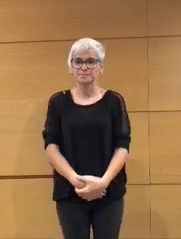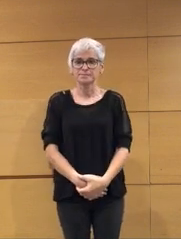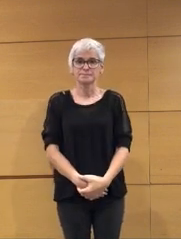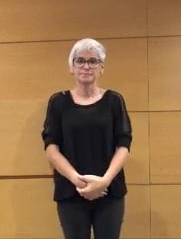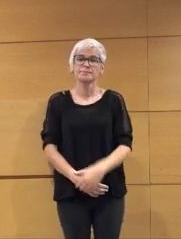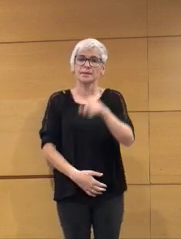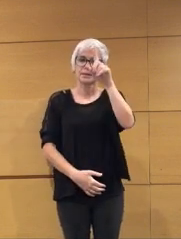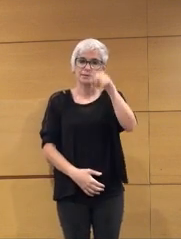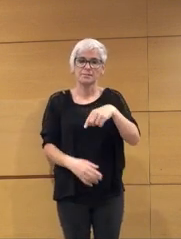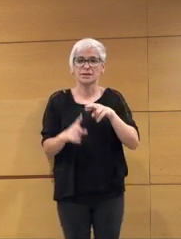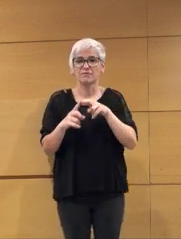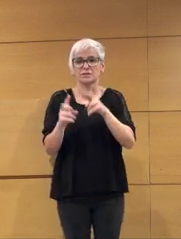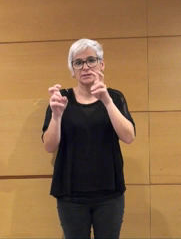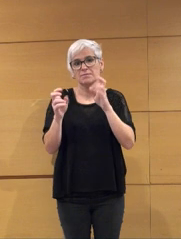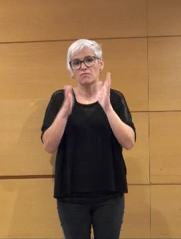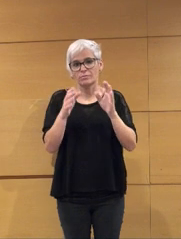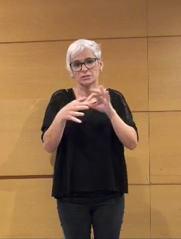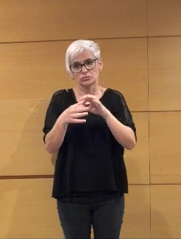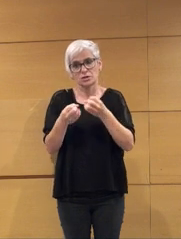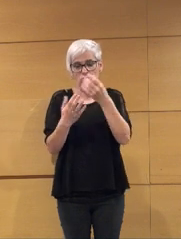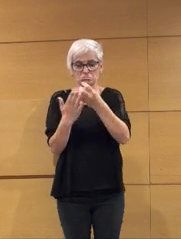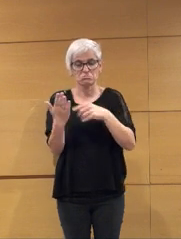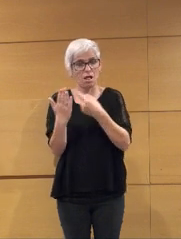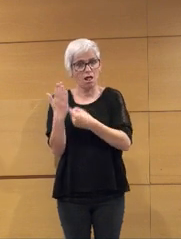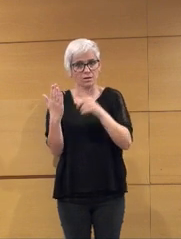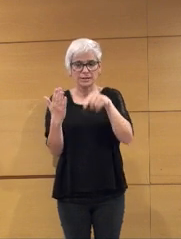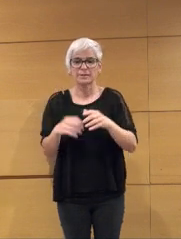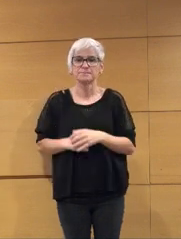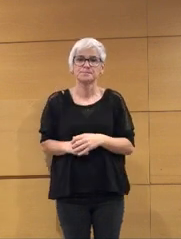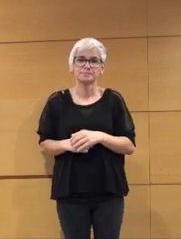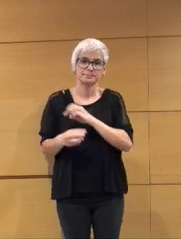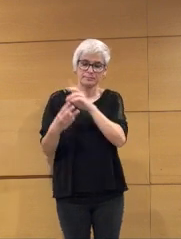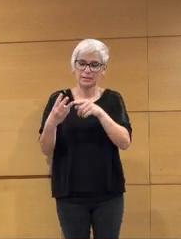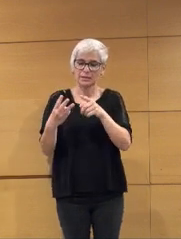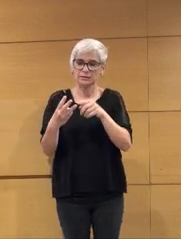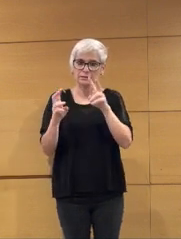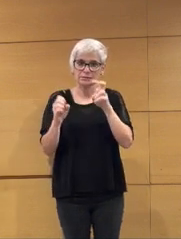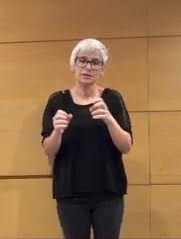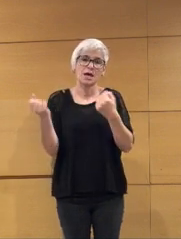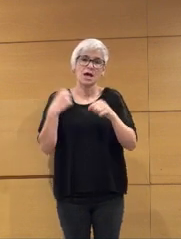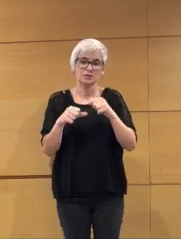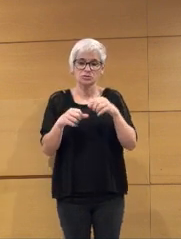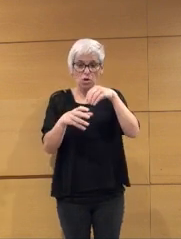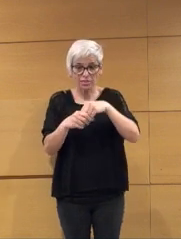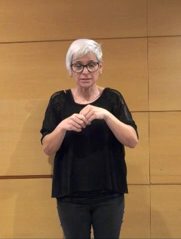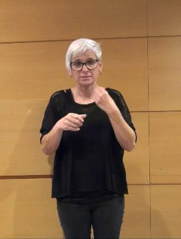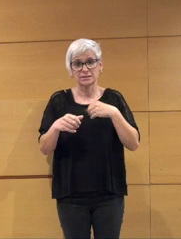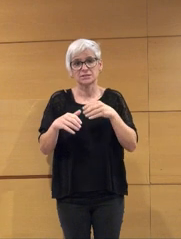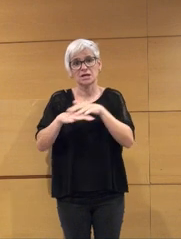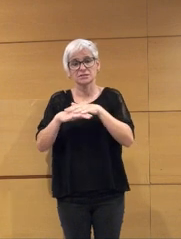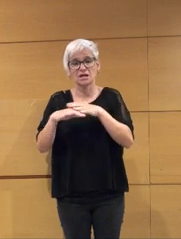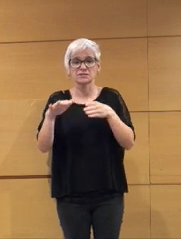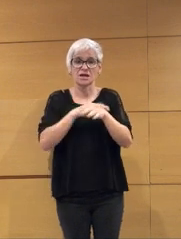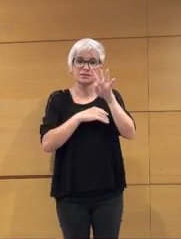alguna referència a formacions. El tercer pilar, la tercera activitat, la tercera acció que hem fet a la xarxa AccessCat